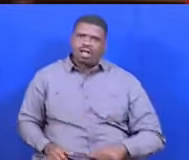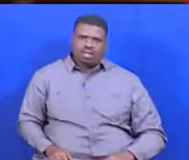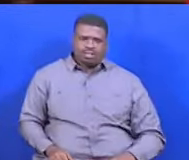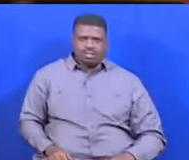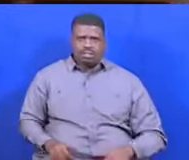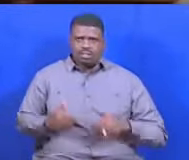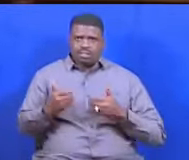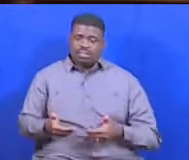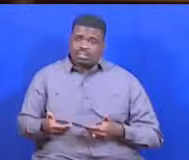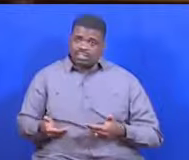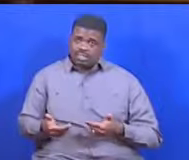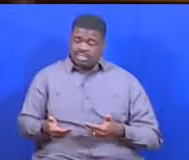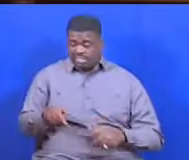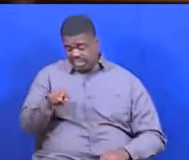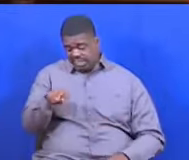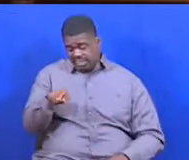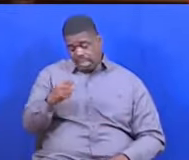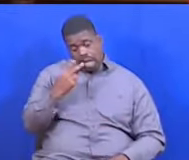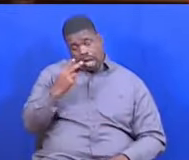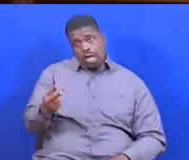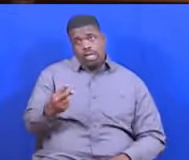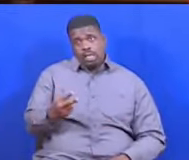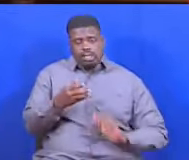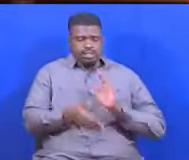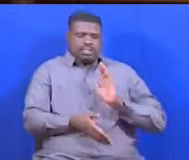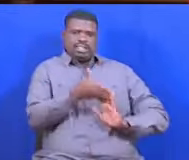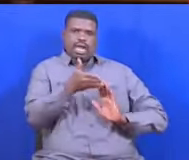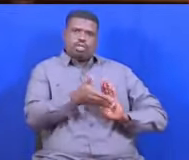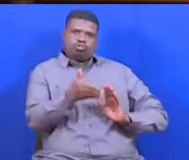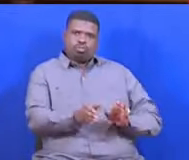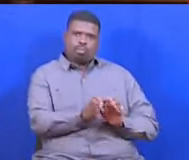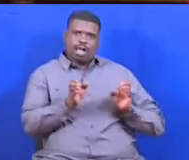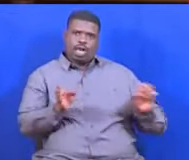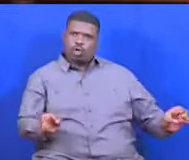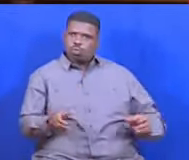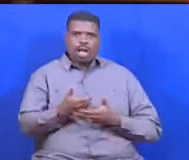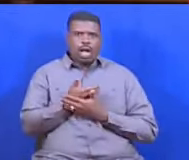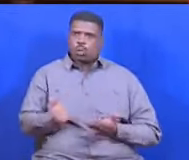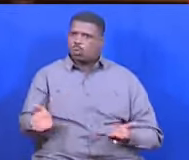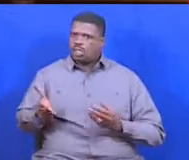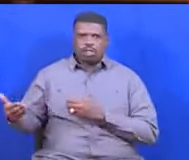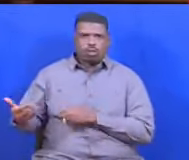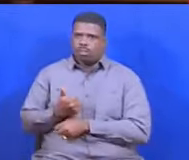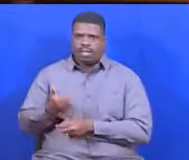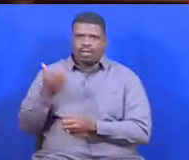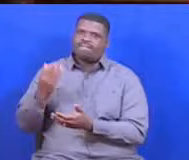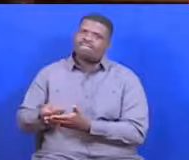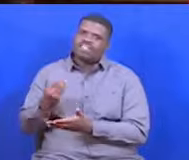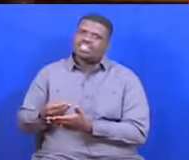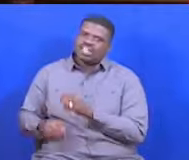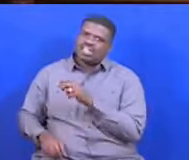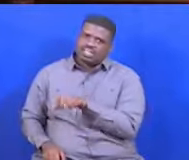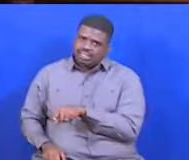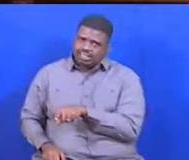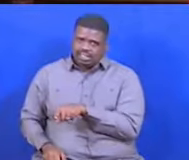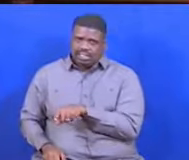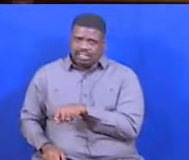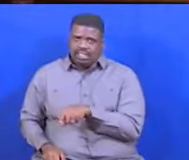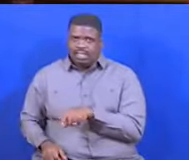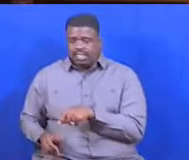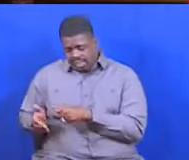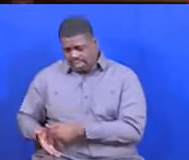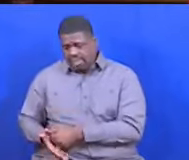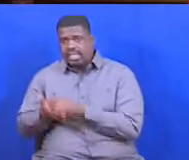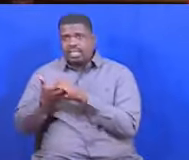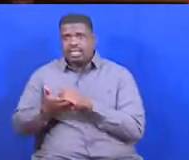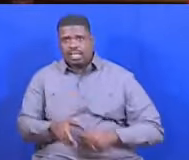Hasa ukichukulia hii, hatuna chanzo maalum cha kupata pesa ambayo inaweza